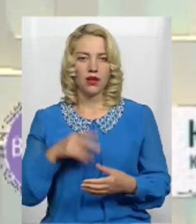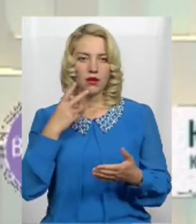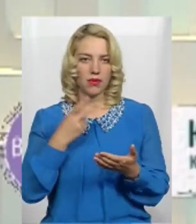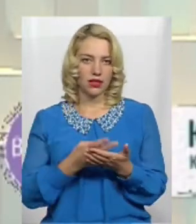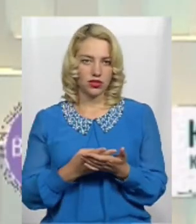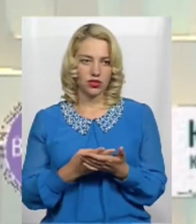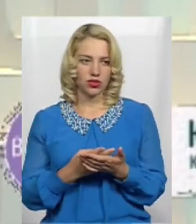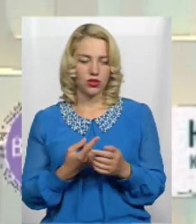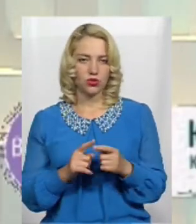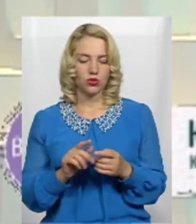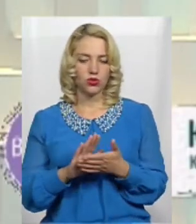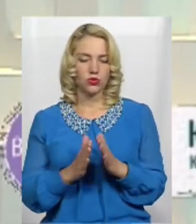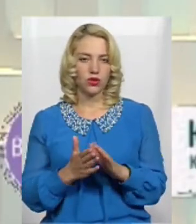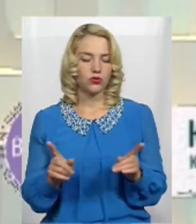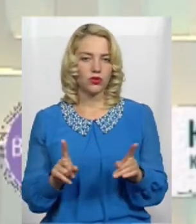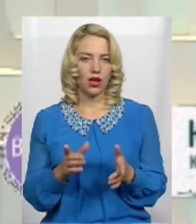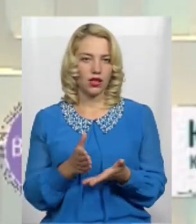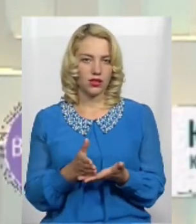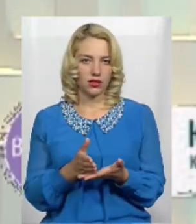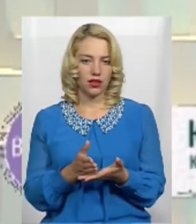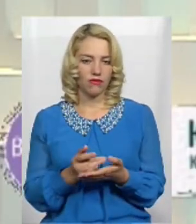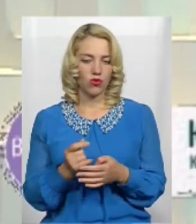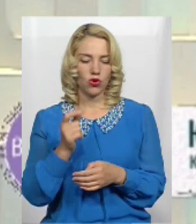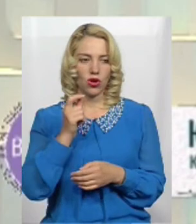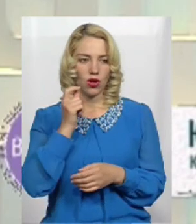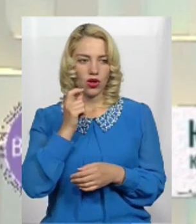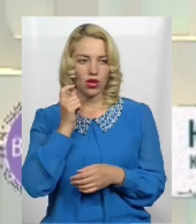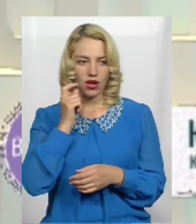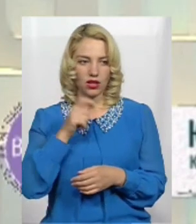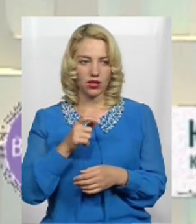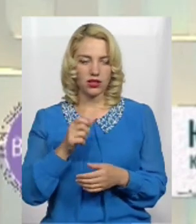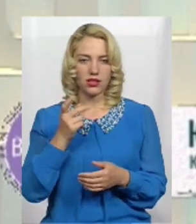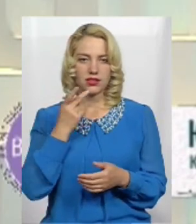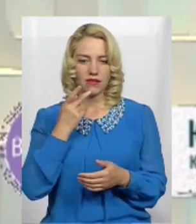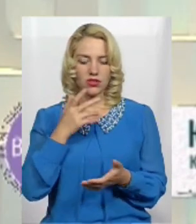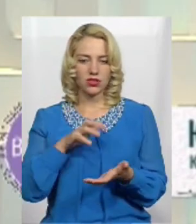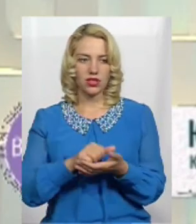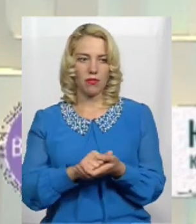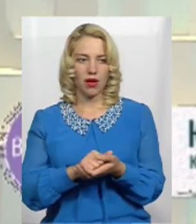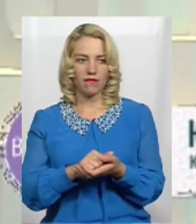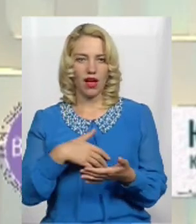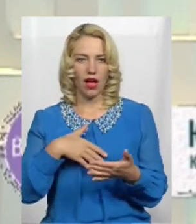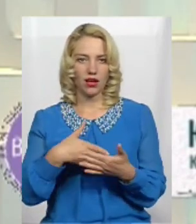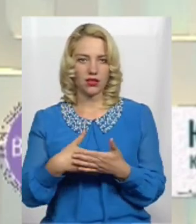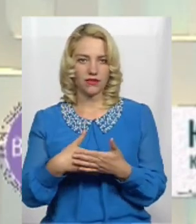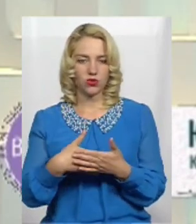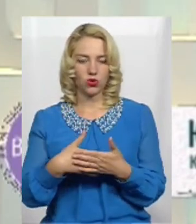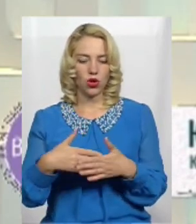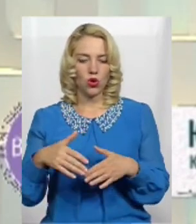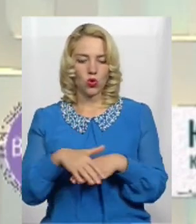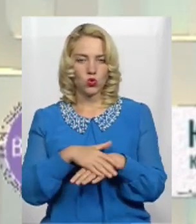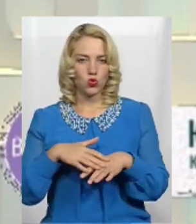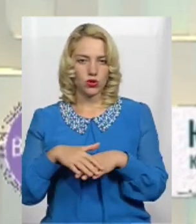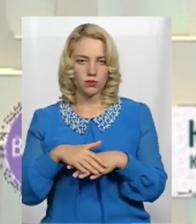бачачи ту ситуацію, яка є в країні, завжди займав активну